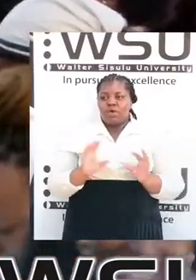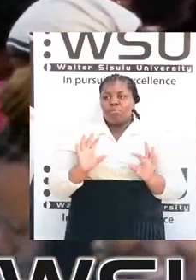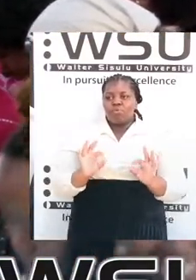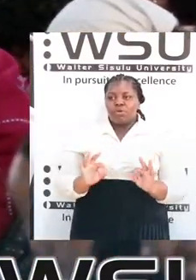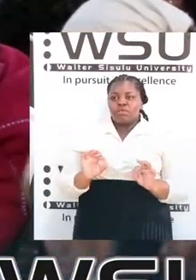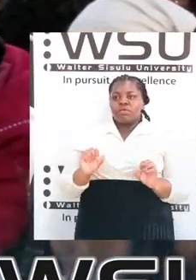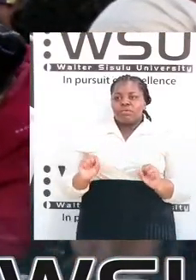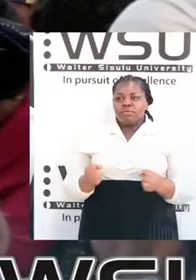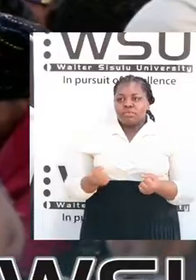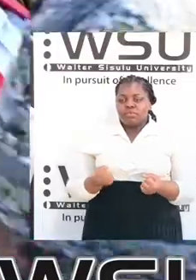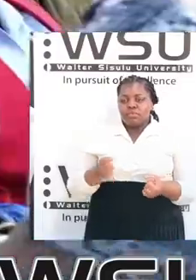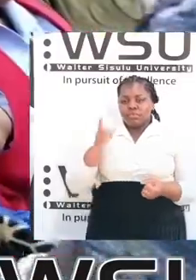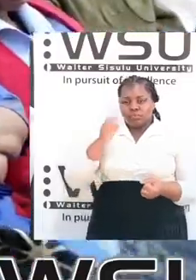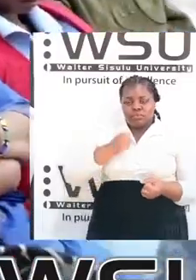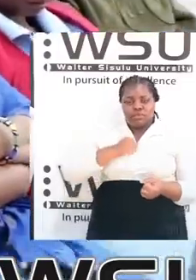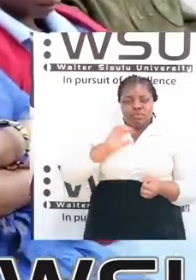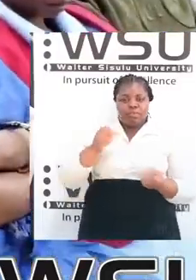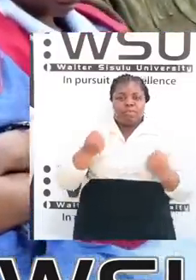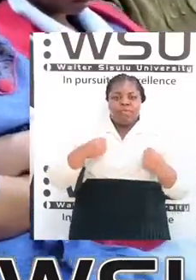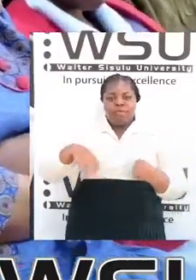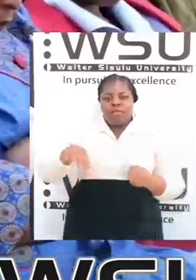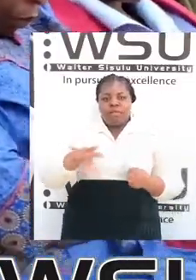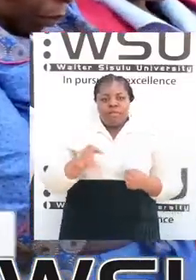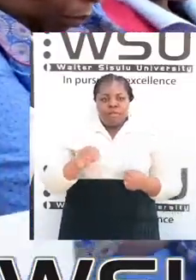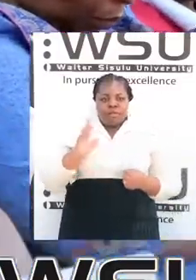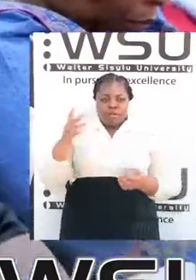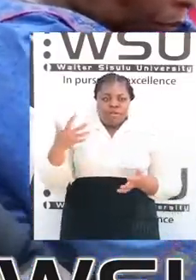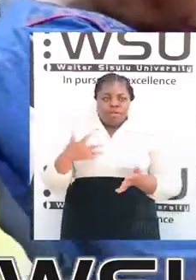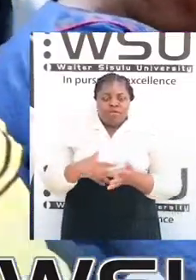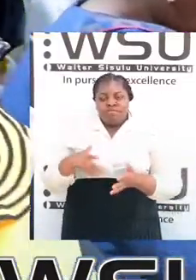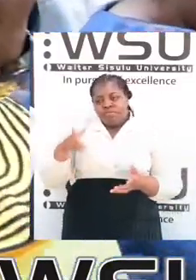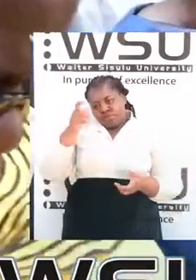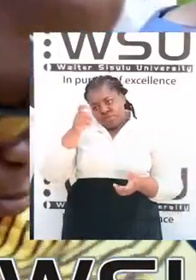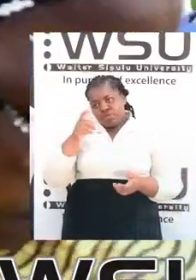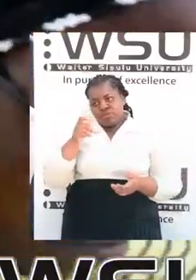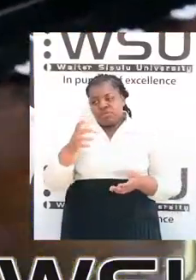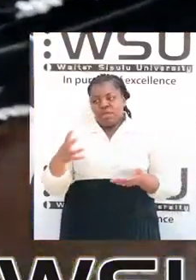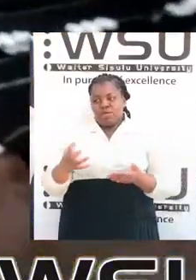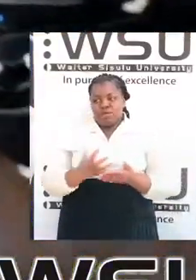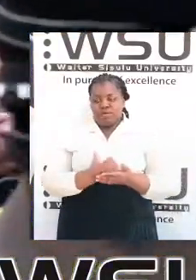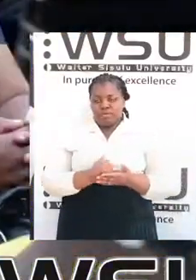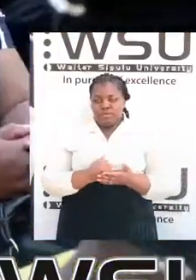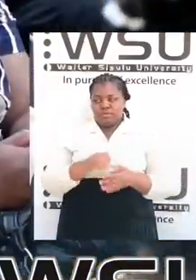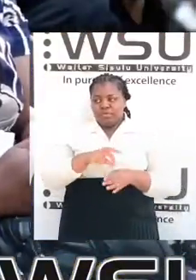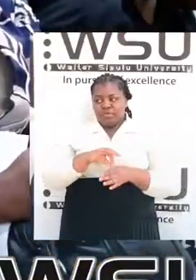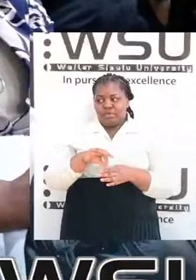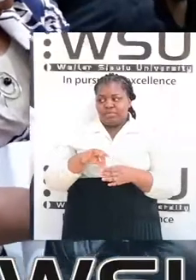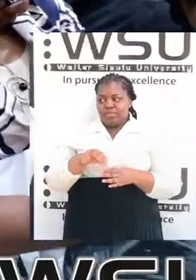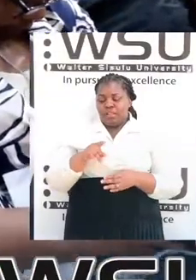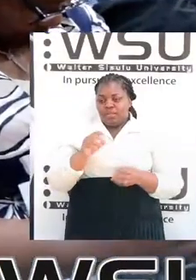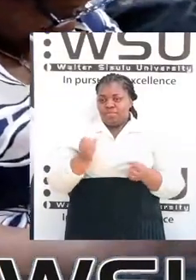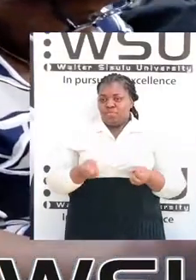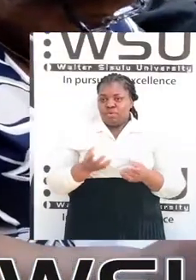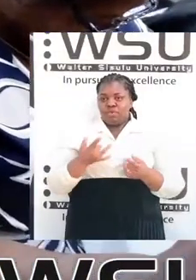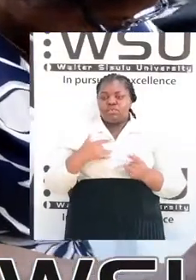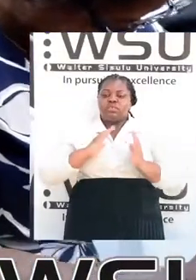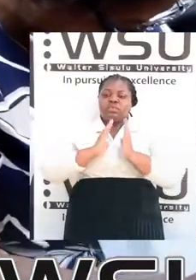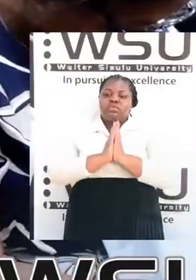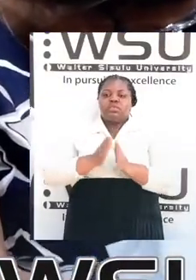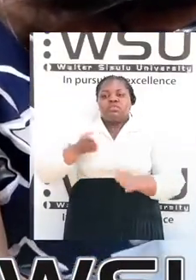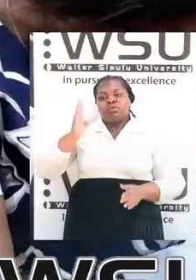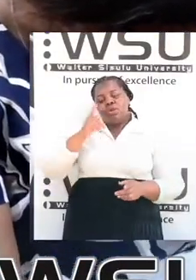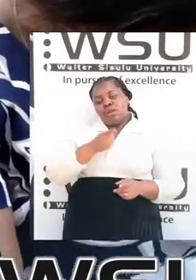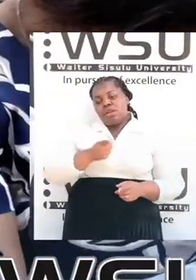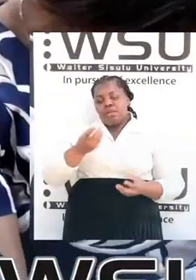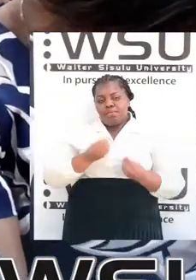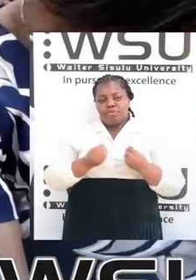ubulungisa benzeka. Thixo wam onamandla onke. Lwaze lwafika utshaba lwayichola-chola imbewu obuyityalile. Siyathandaza ke Nkosi